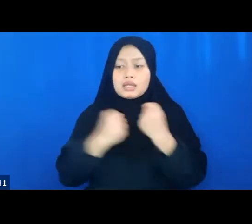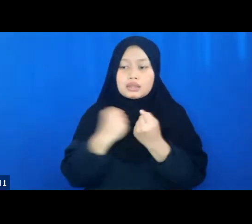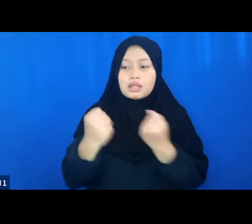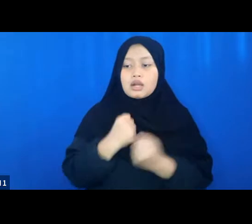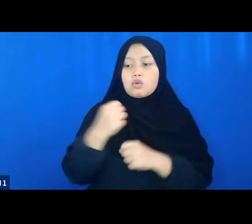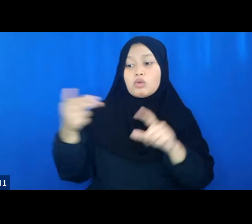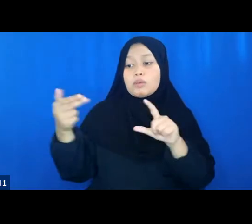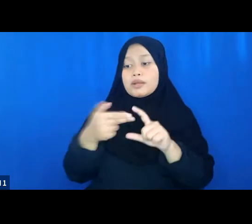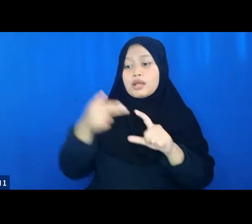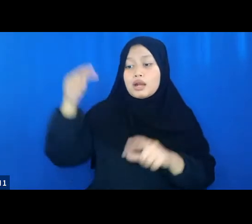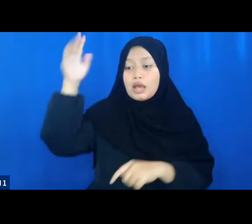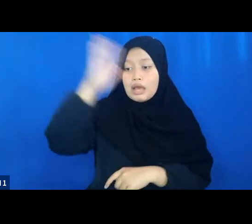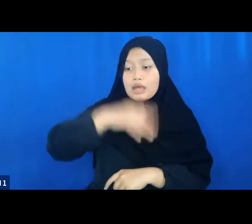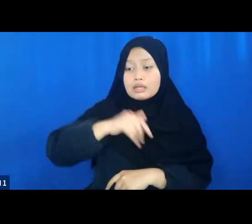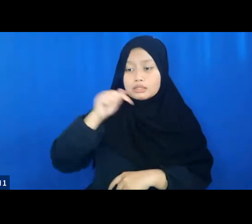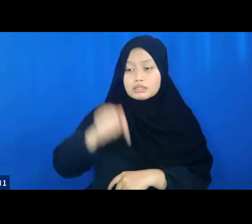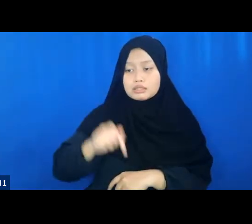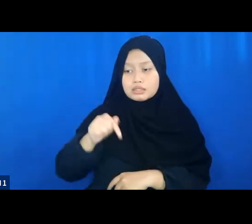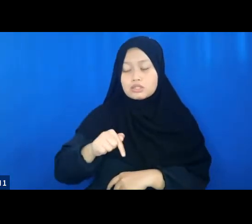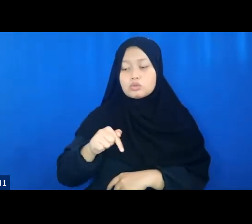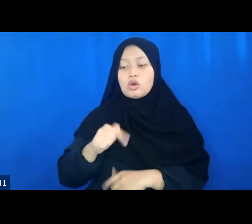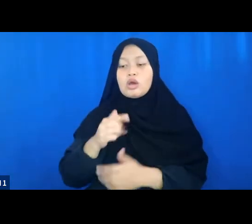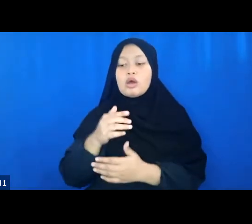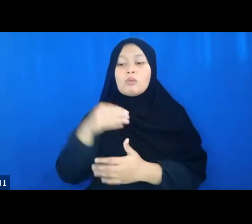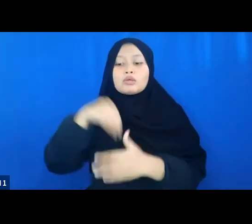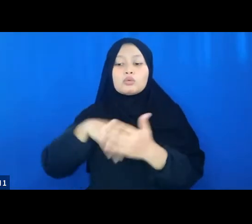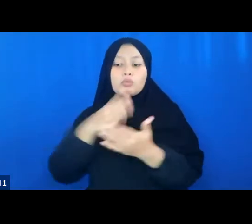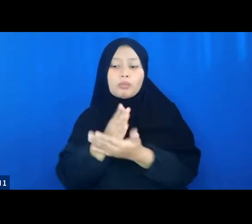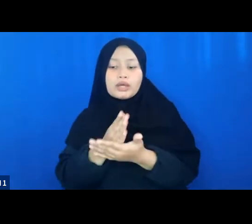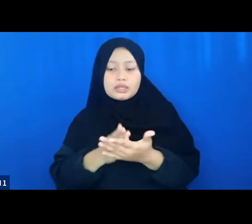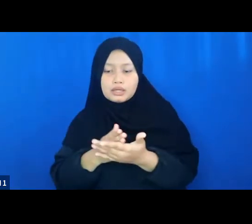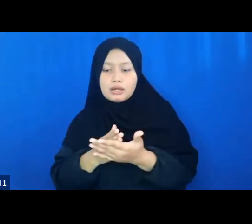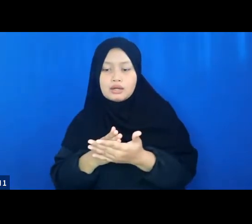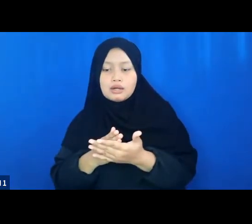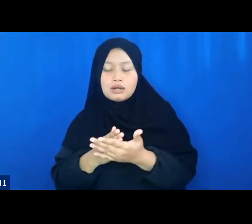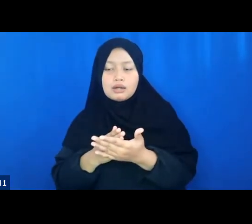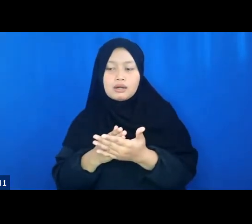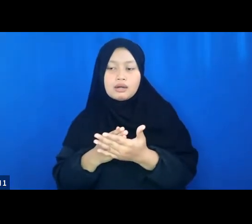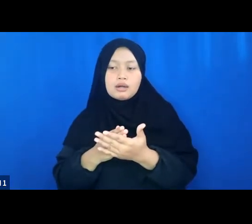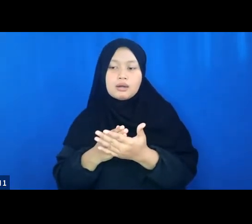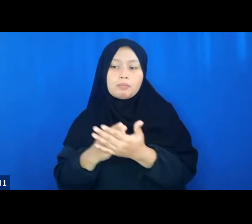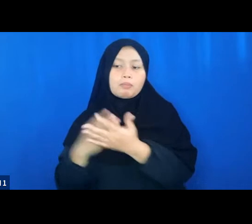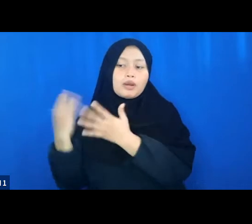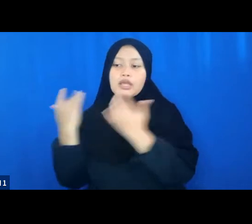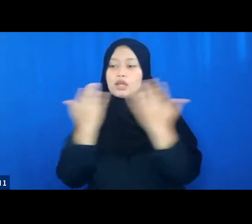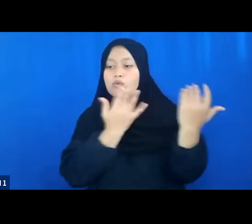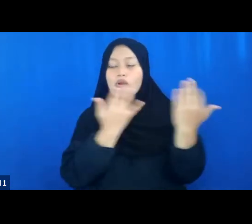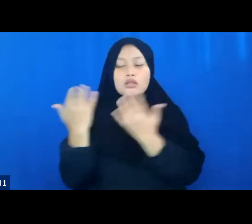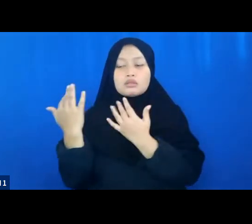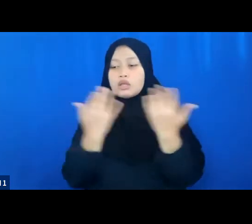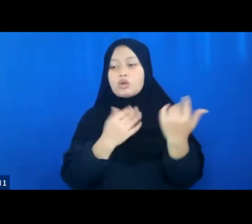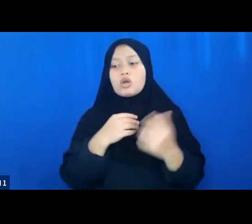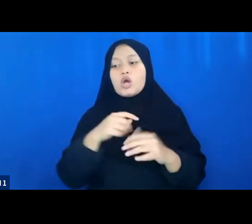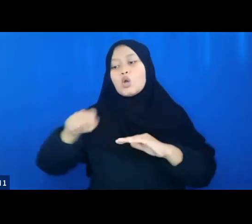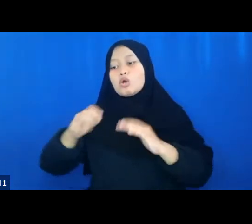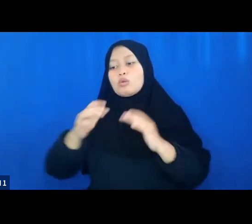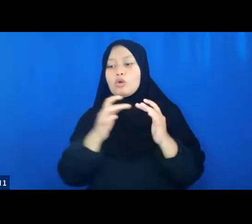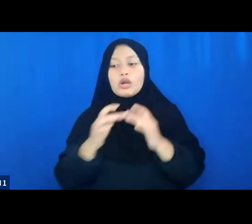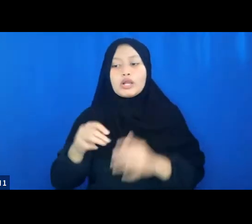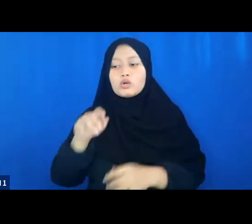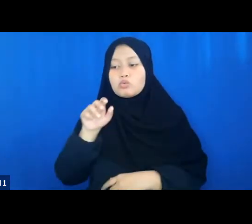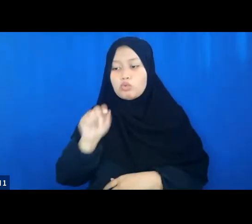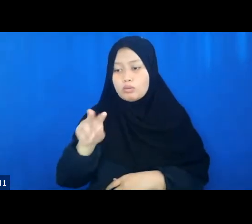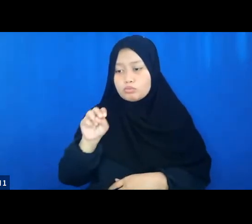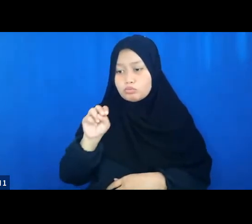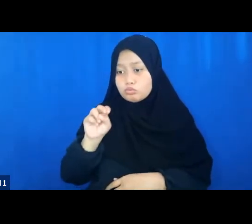pada pagi hari ini merupakan bagian dari rangkaian acara perayaan ulang tahun hukum online ke 2222